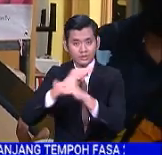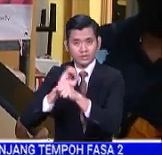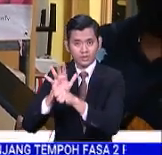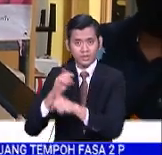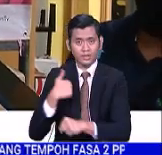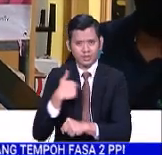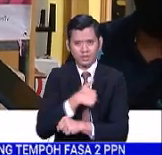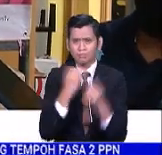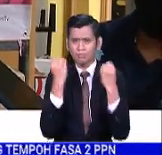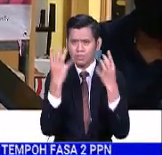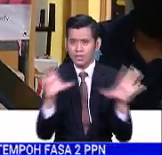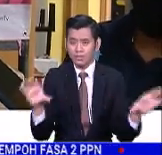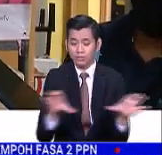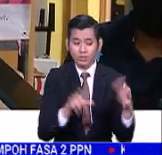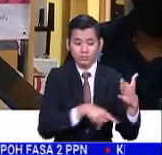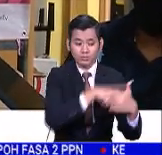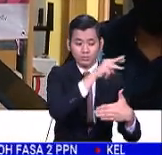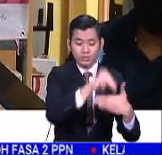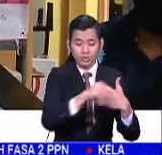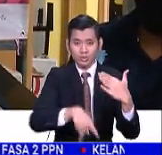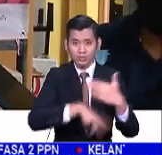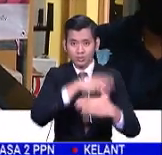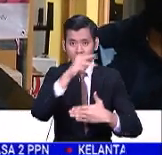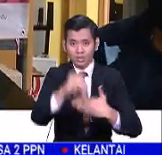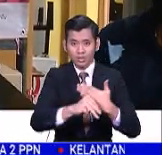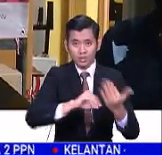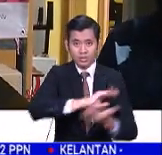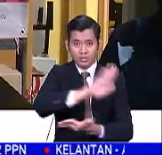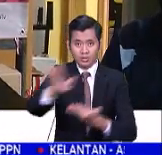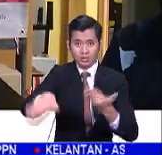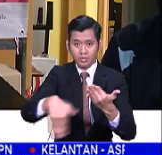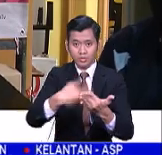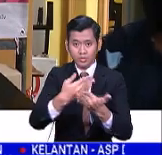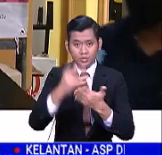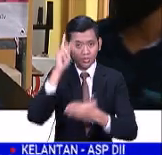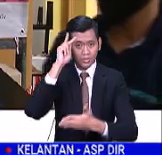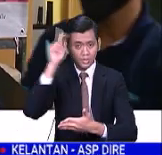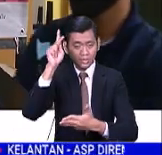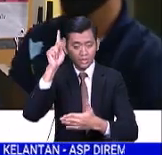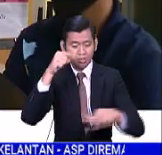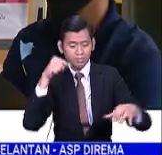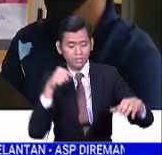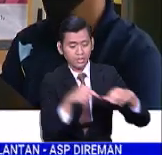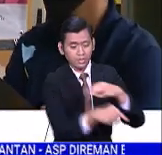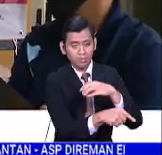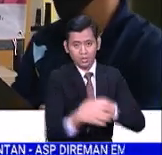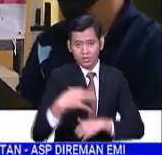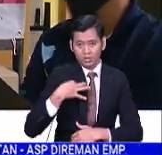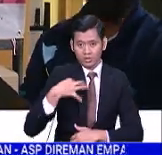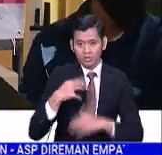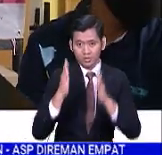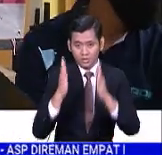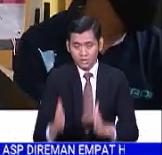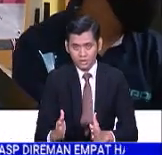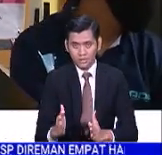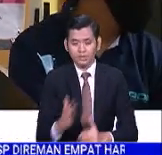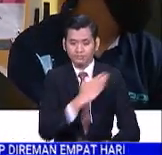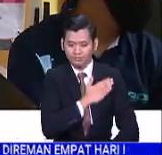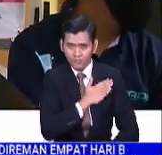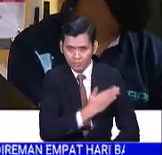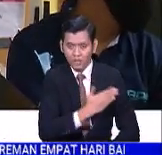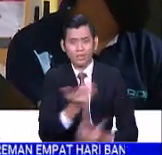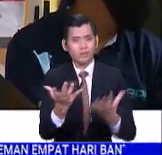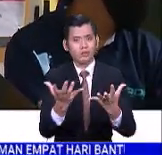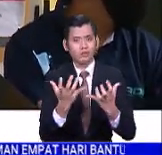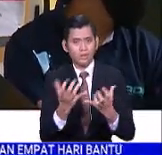seluruh kalau Kelantan lah, di seluruh jajahan yang kita turun, di pedalaman apa semua, sukarelawan kita turun setakat ini.